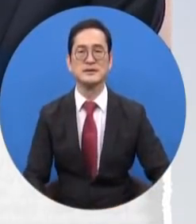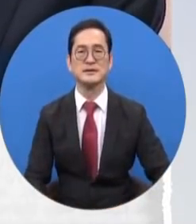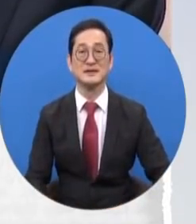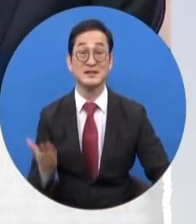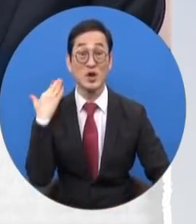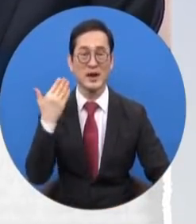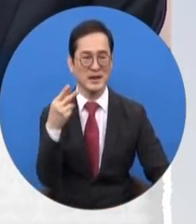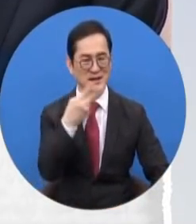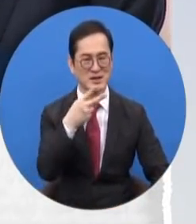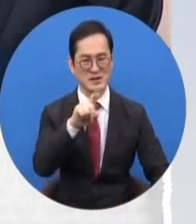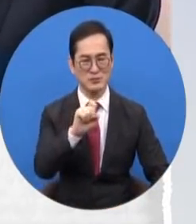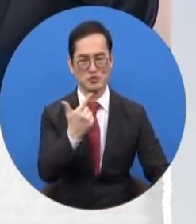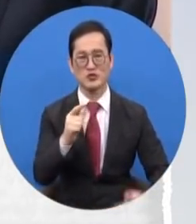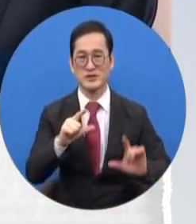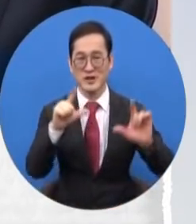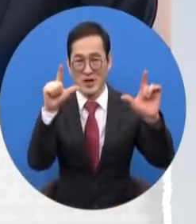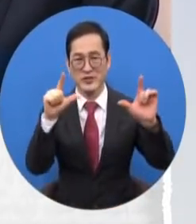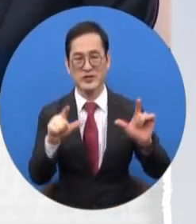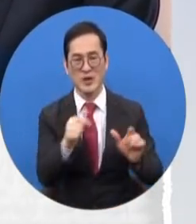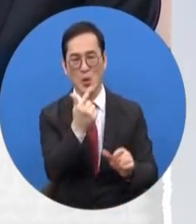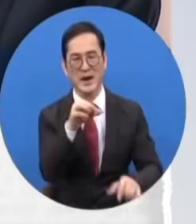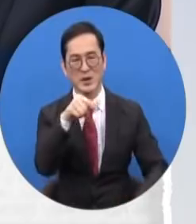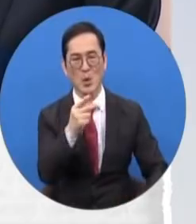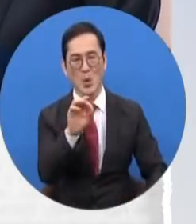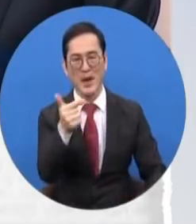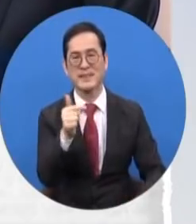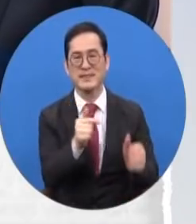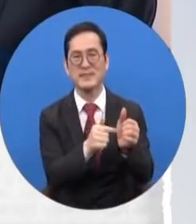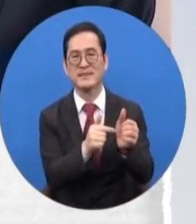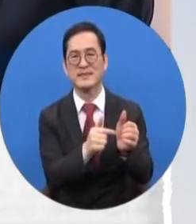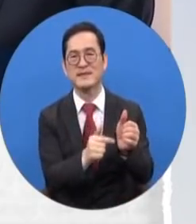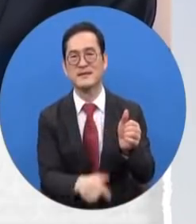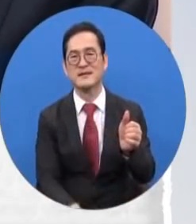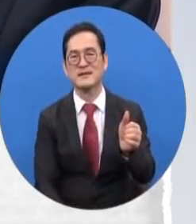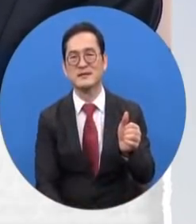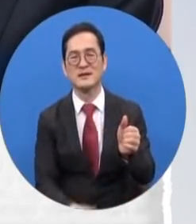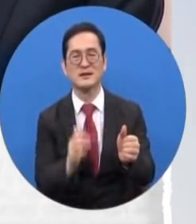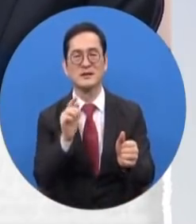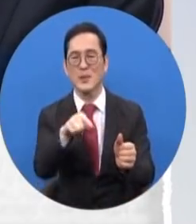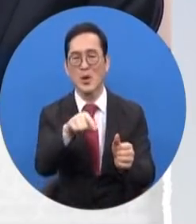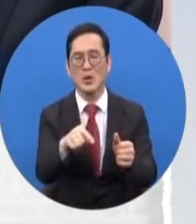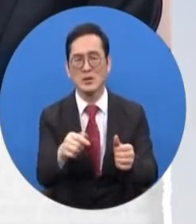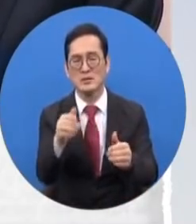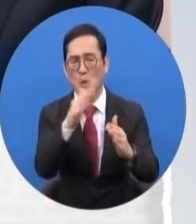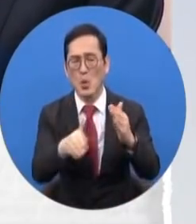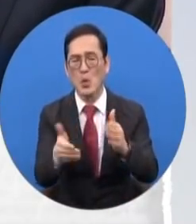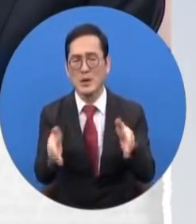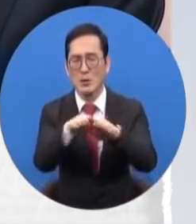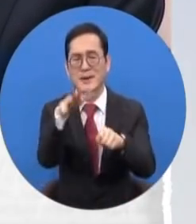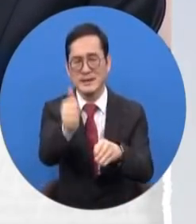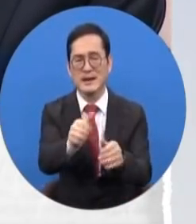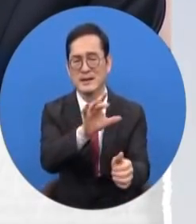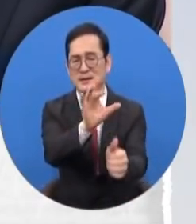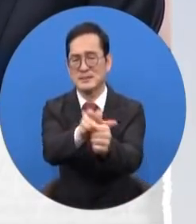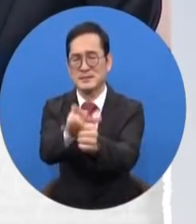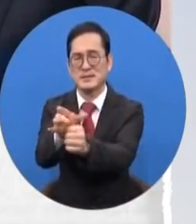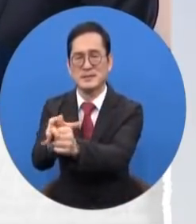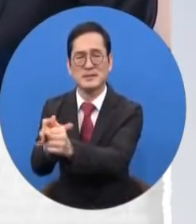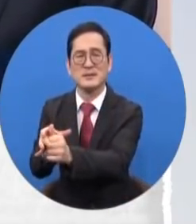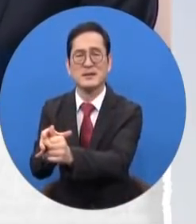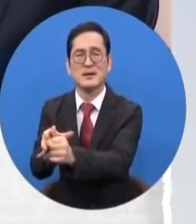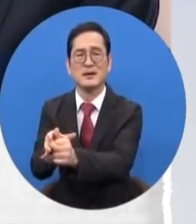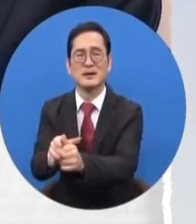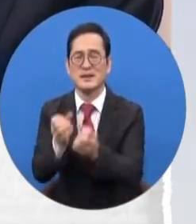황교안 대통령 권한대행이 공공기관 인사하려고 하니까 그것을 막았던 게 민주당입니다. 근데 당시에는 탄핵 심판의 결과도 나오지